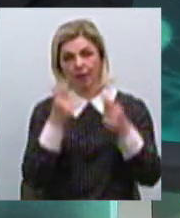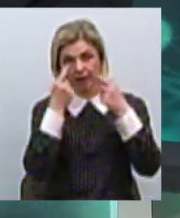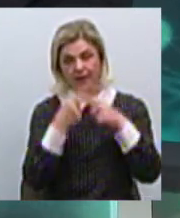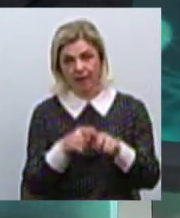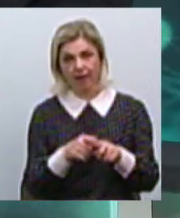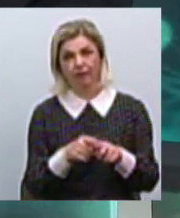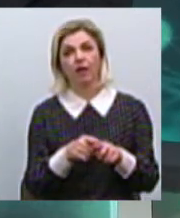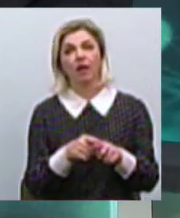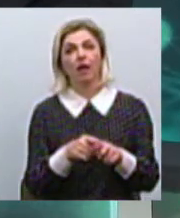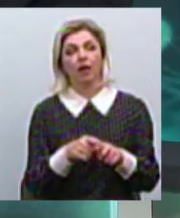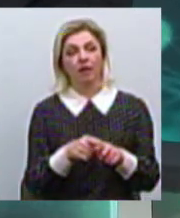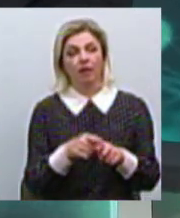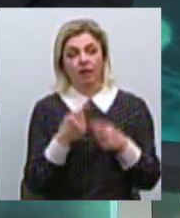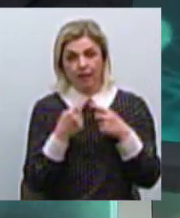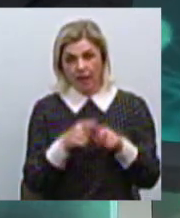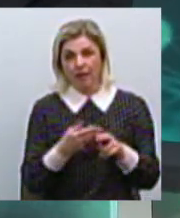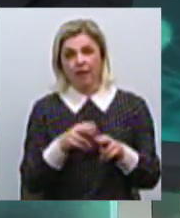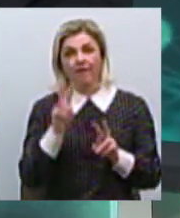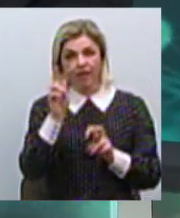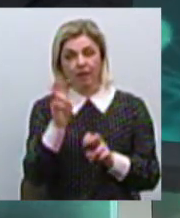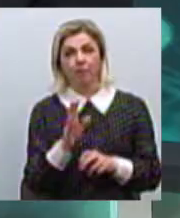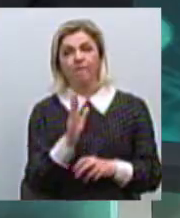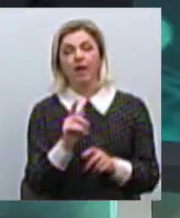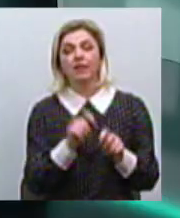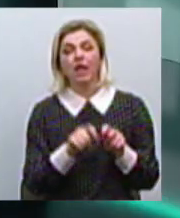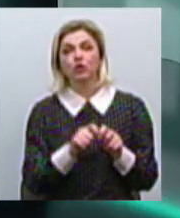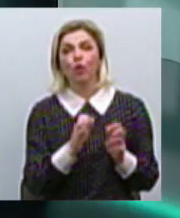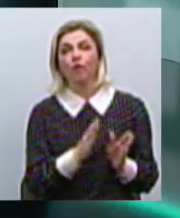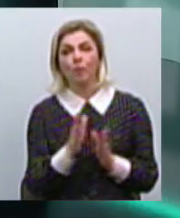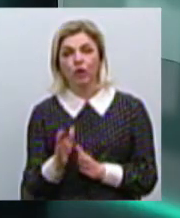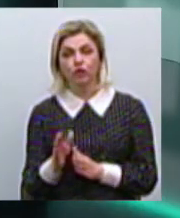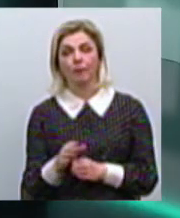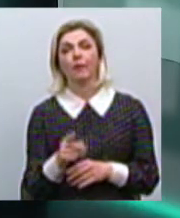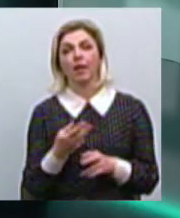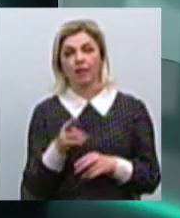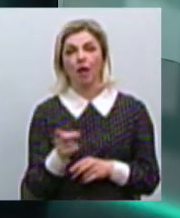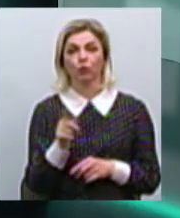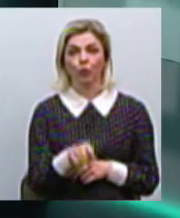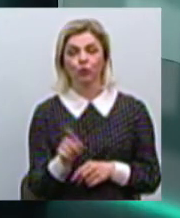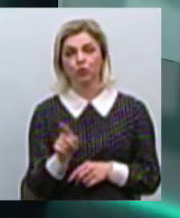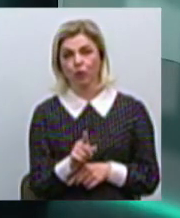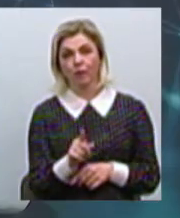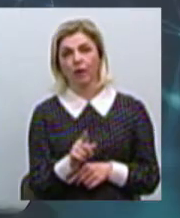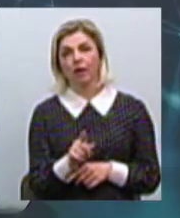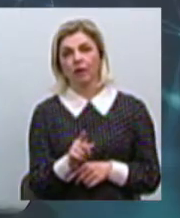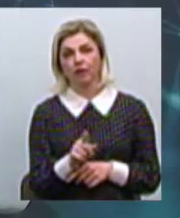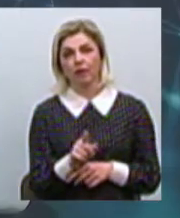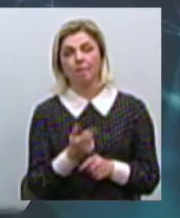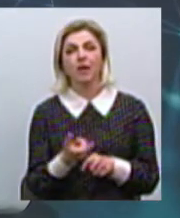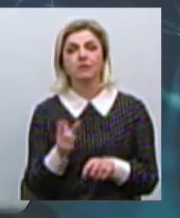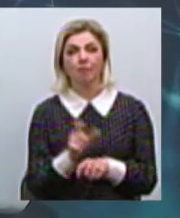фірми, яка впровадила цю систему у нас в тестовому режимі, то саме для того, щоб унеможливити, ну,